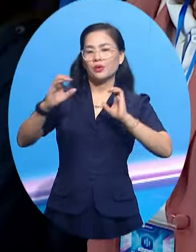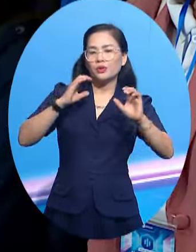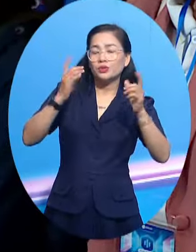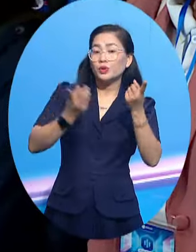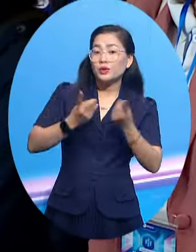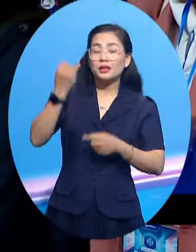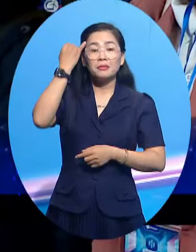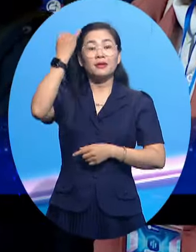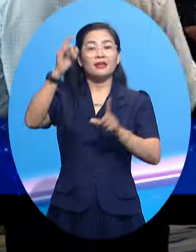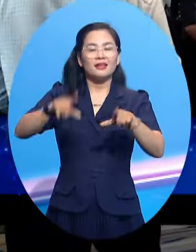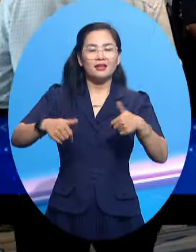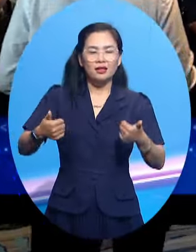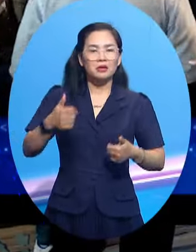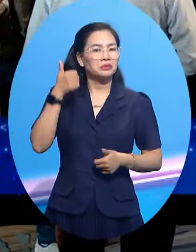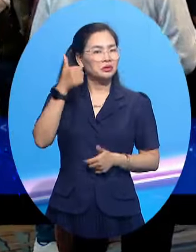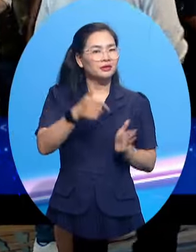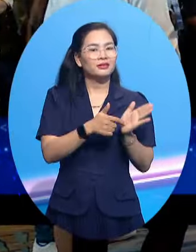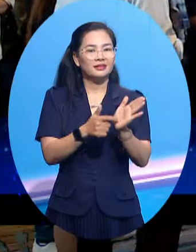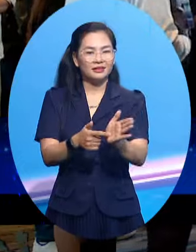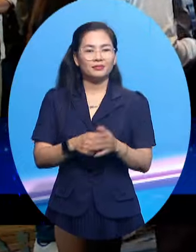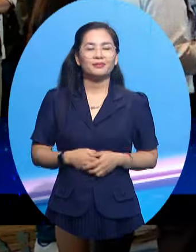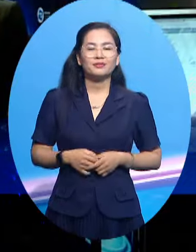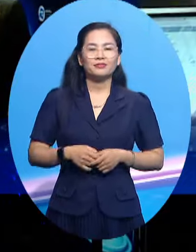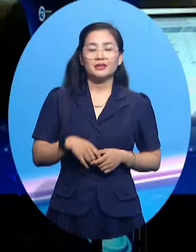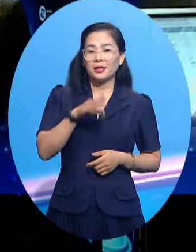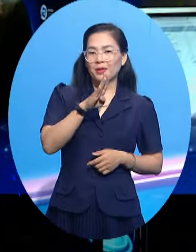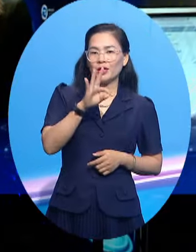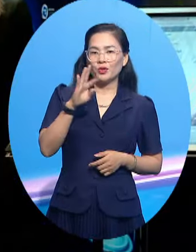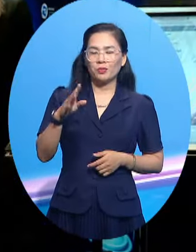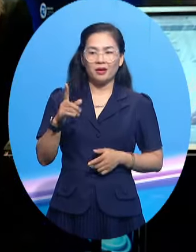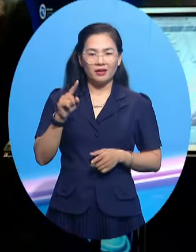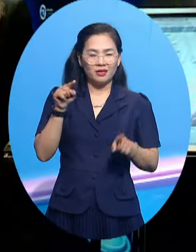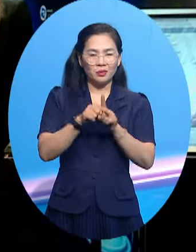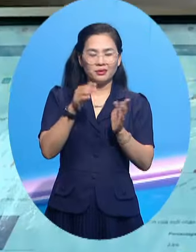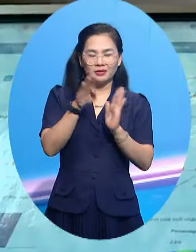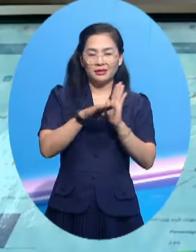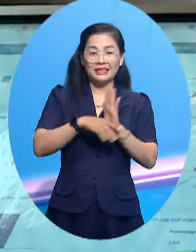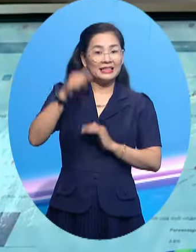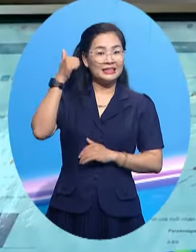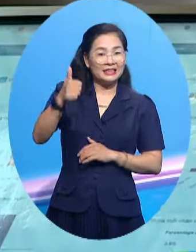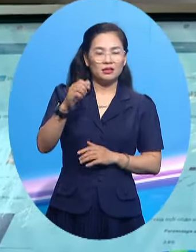nghiệp lý tưởng trong kỷ nguyên số. Đây cũng là sự kiện B2B có quy mô hàng đầu Việt Nam, kết nối hàng